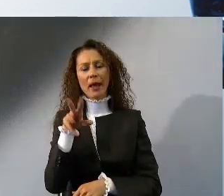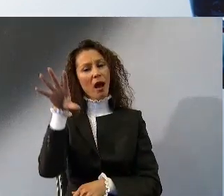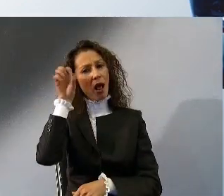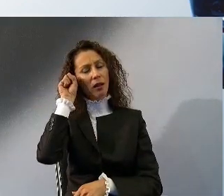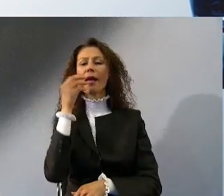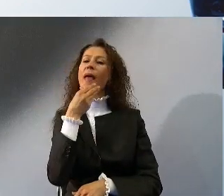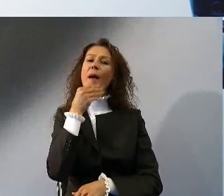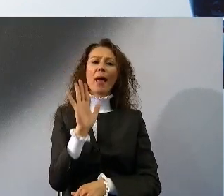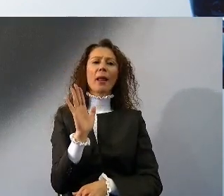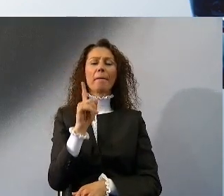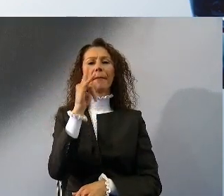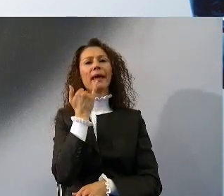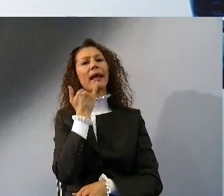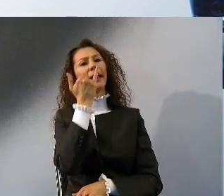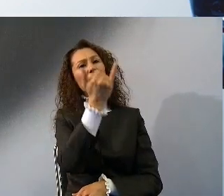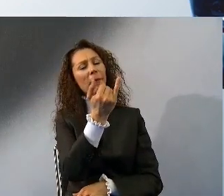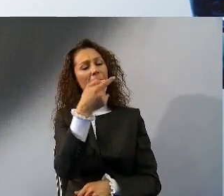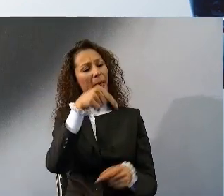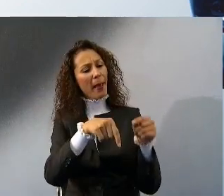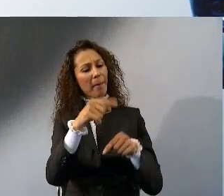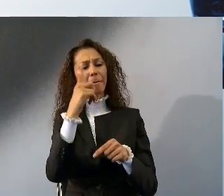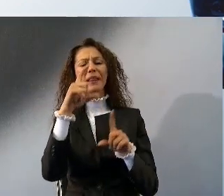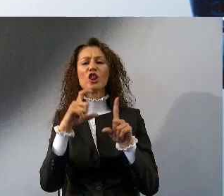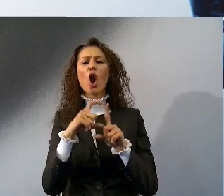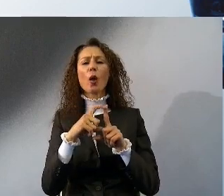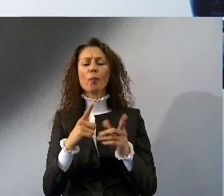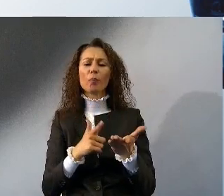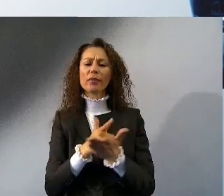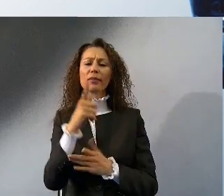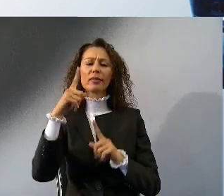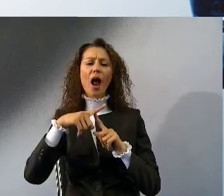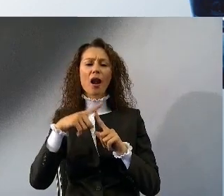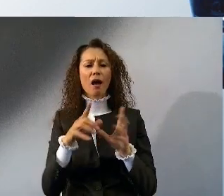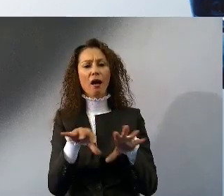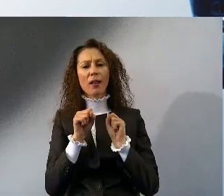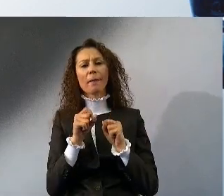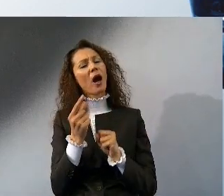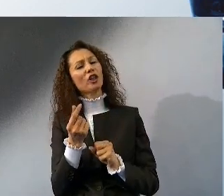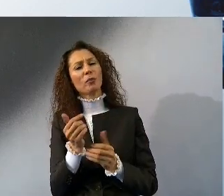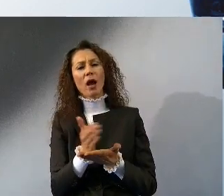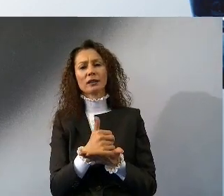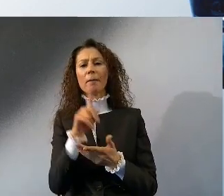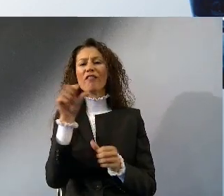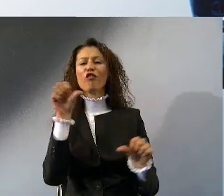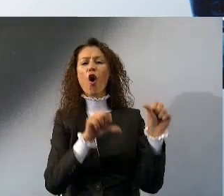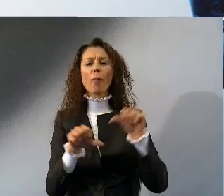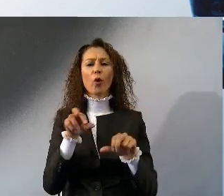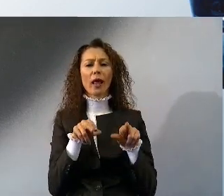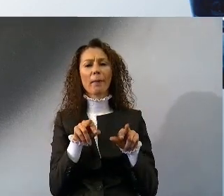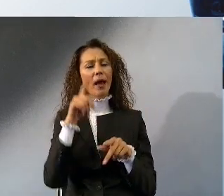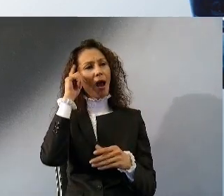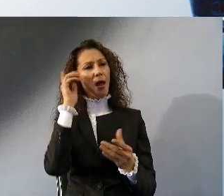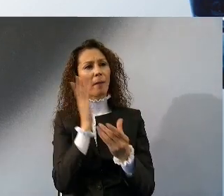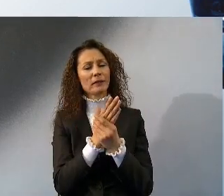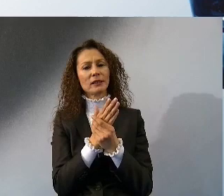basit bir olayım, bir yere gideyim, bir şey ekeyim, bir dönüm tarla alsam kaç para kazanırım? bir formül gibi bir şey var aklımızda. Bir